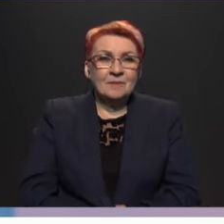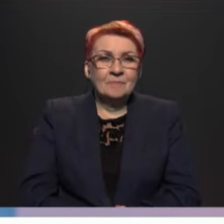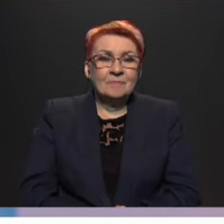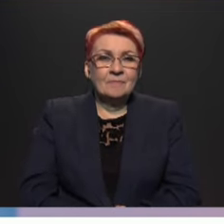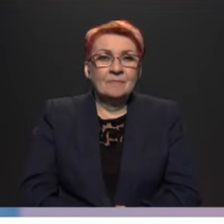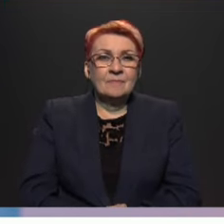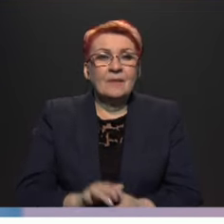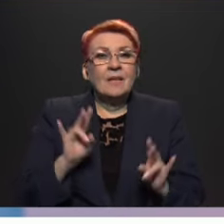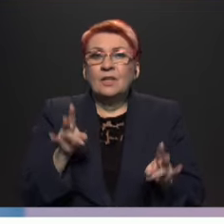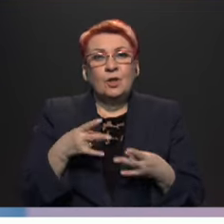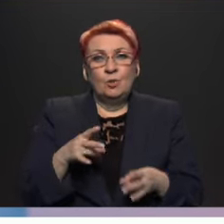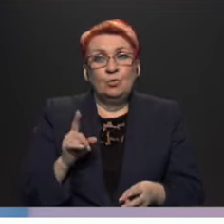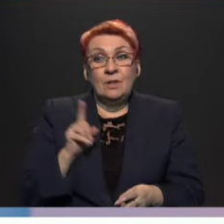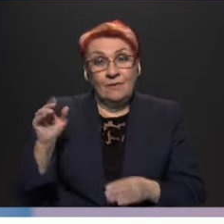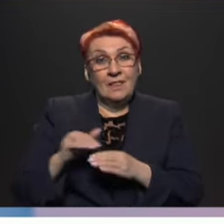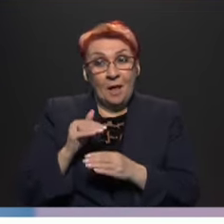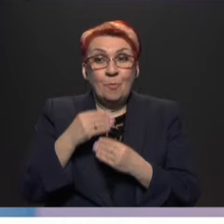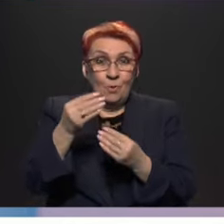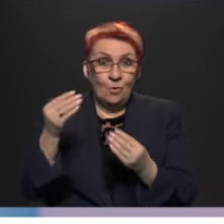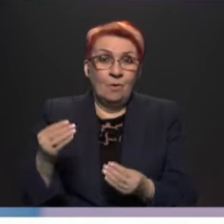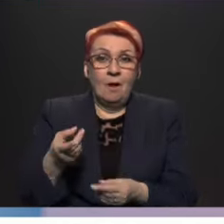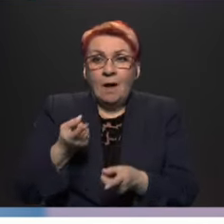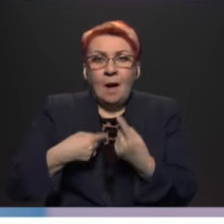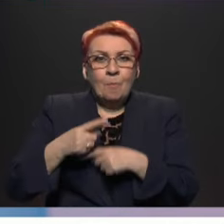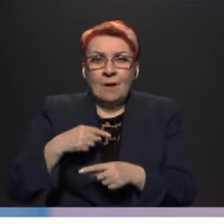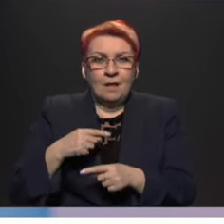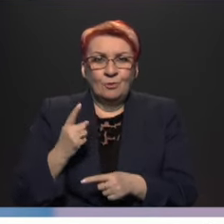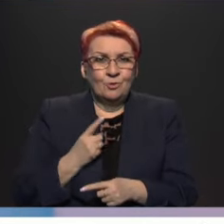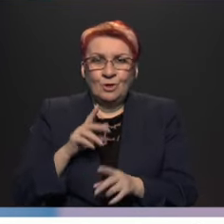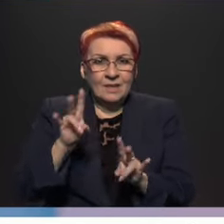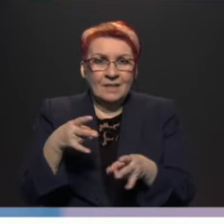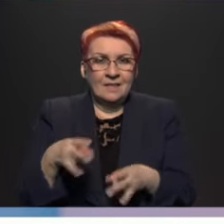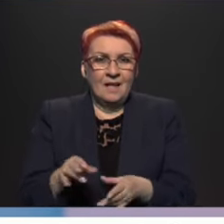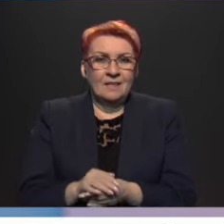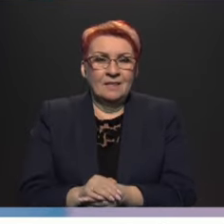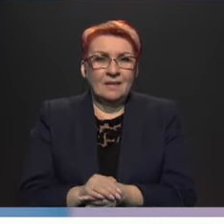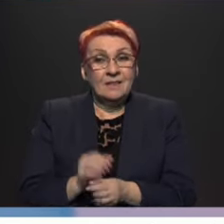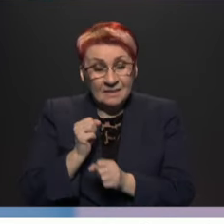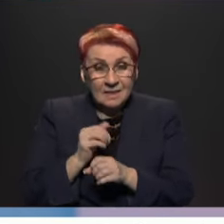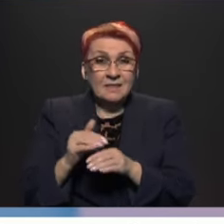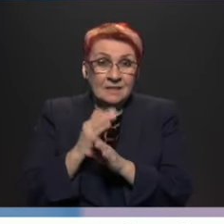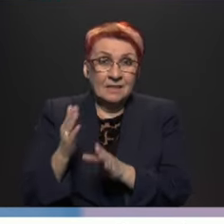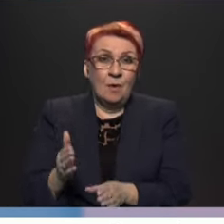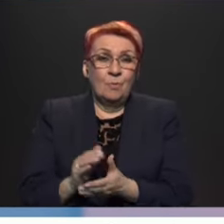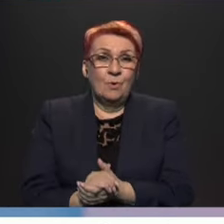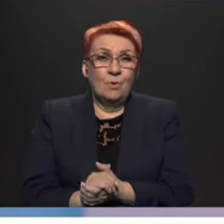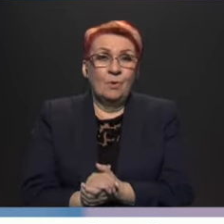Не нужно ждать возврата своего добра. До поры до времени, конечно же, Господь